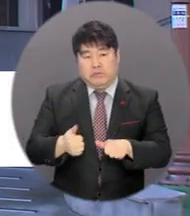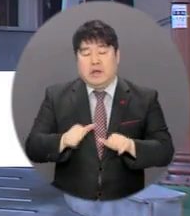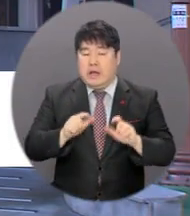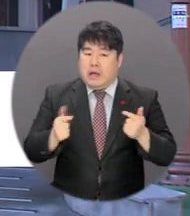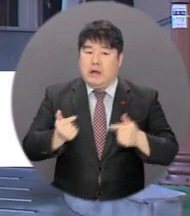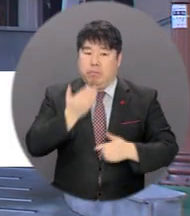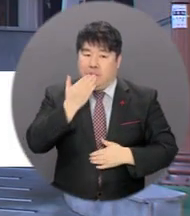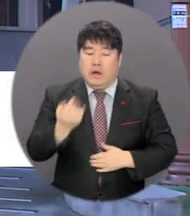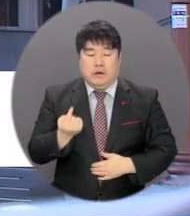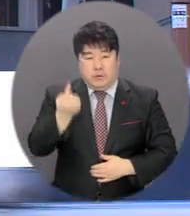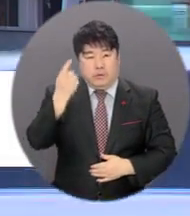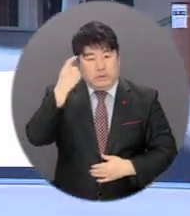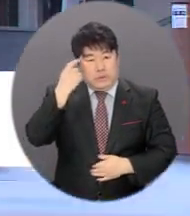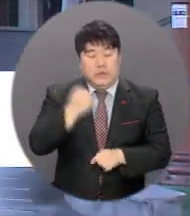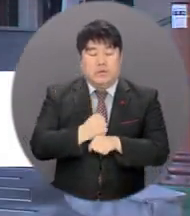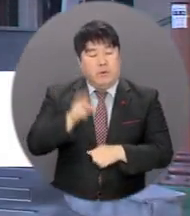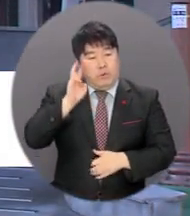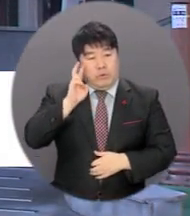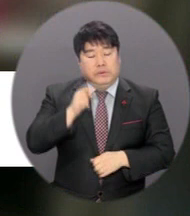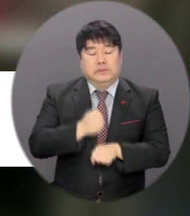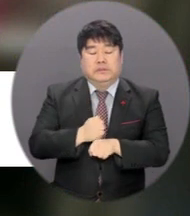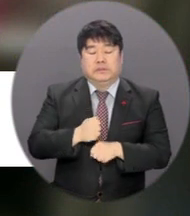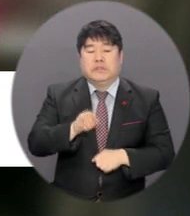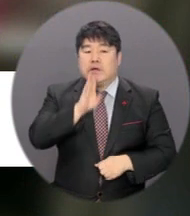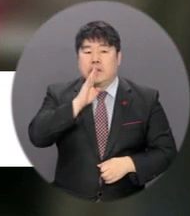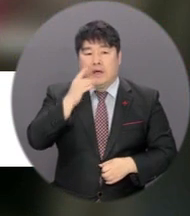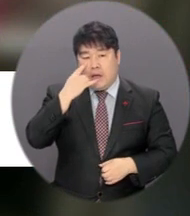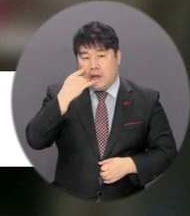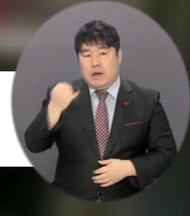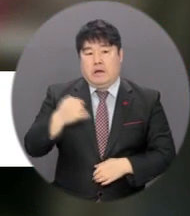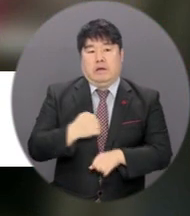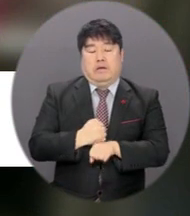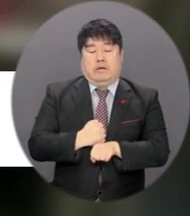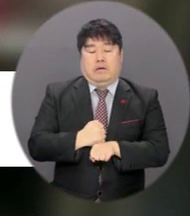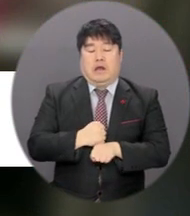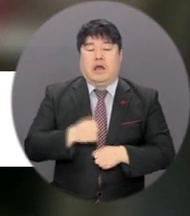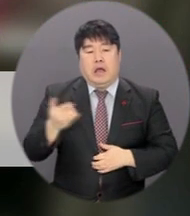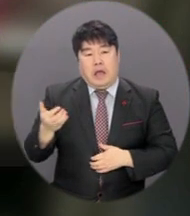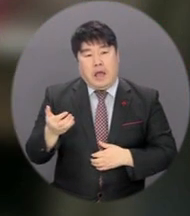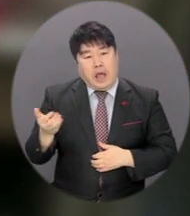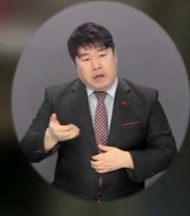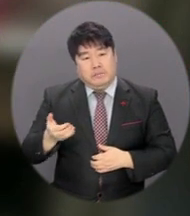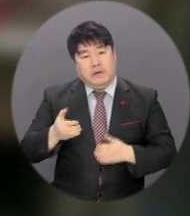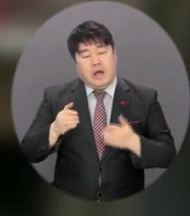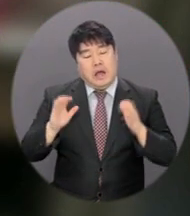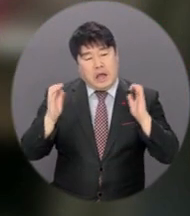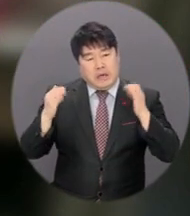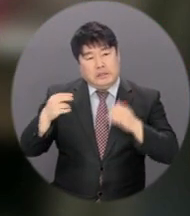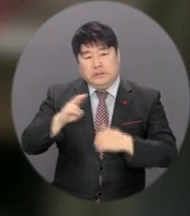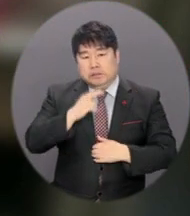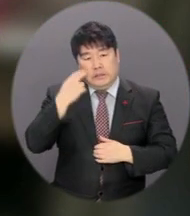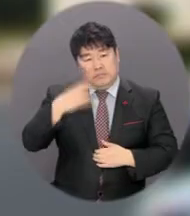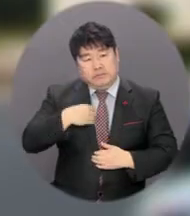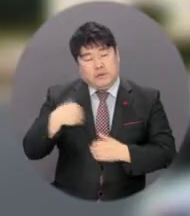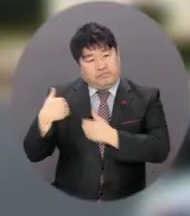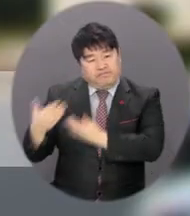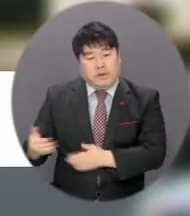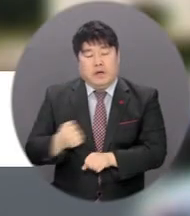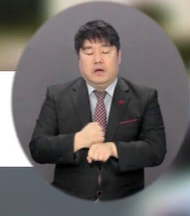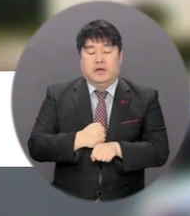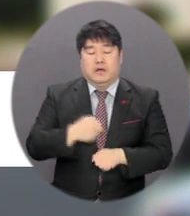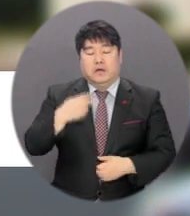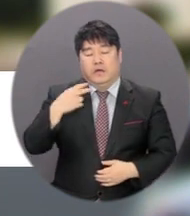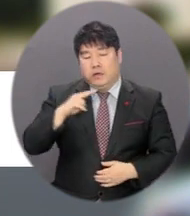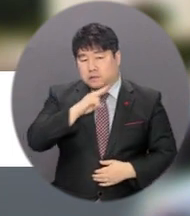가능성을 높게 보면서도 혹시 친모가 아픈 아이를 의도적으로 방치했던 것은 아닌지 여부도 수사하고 있습니다. 네, 외력에